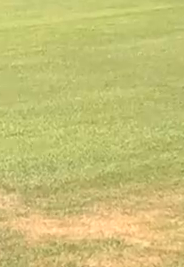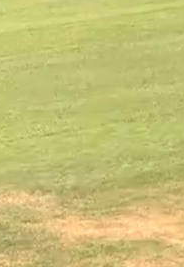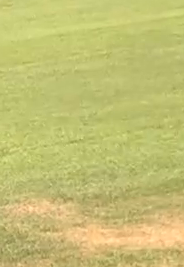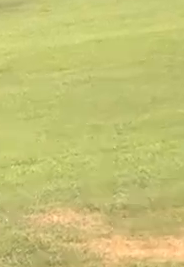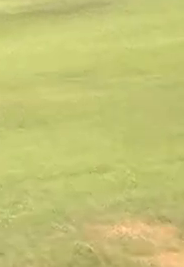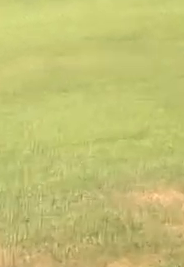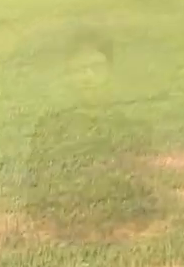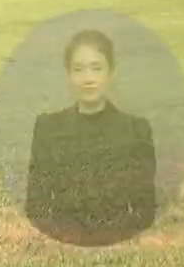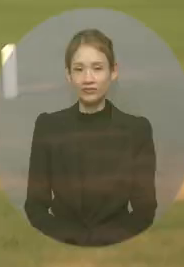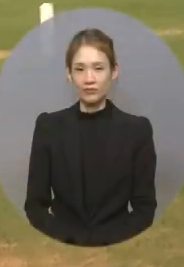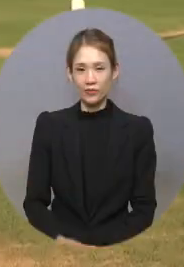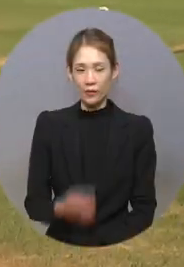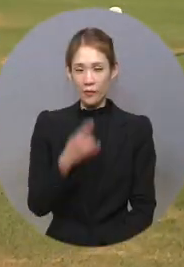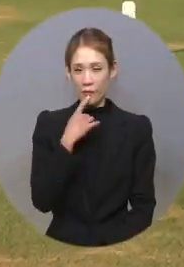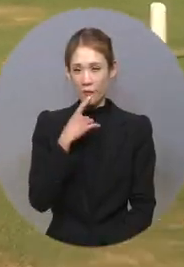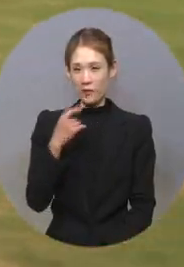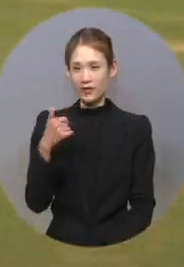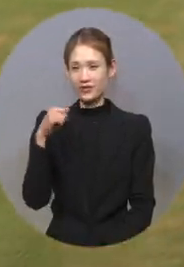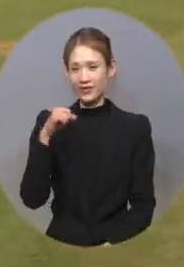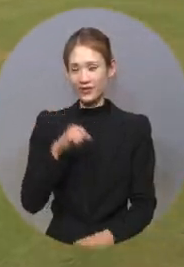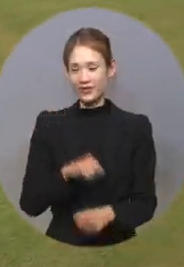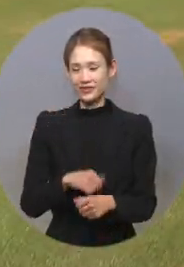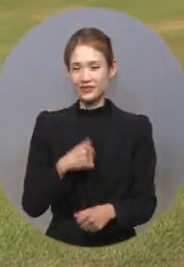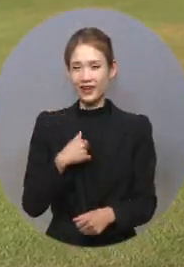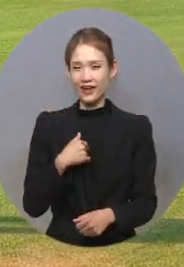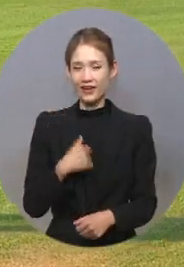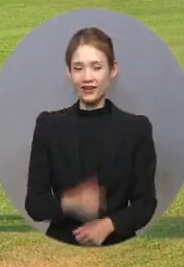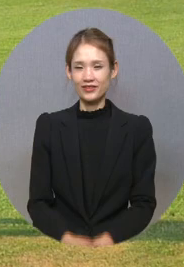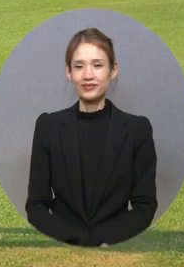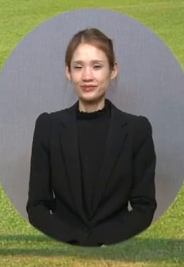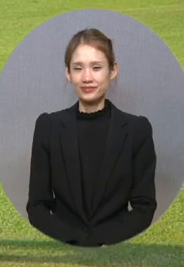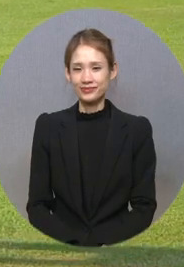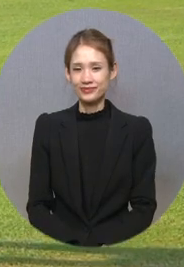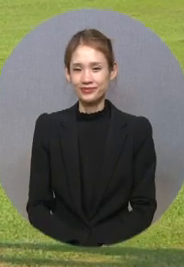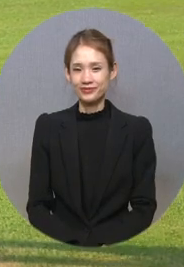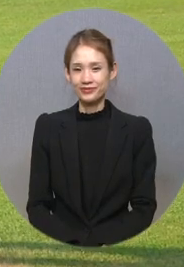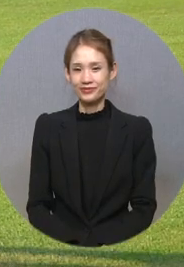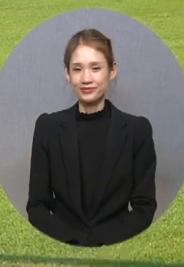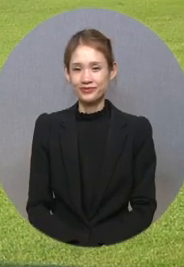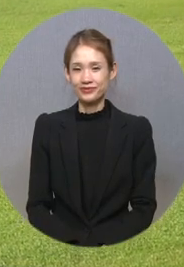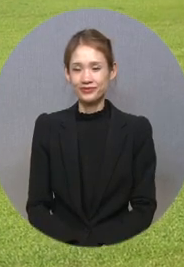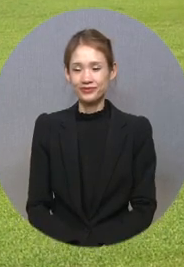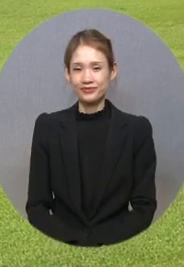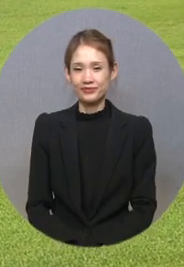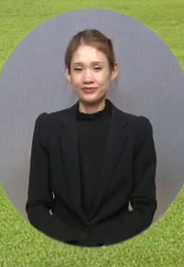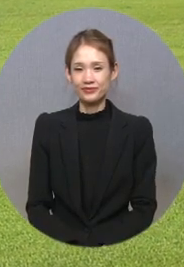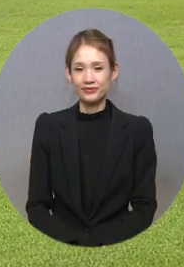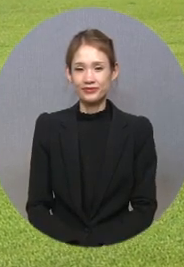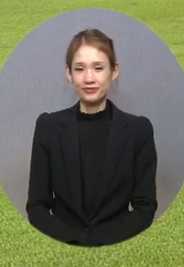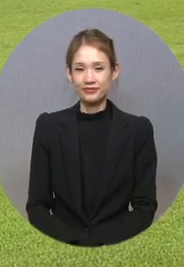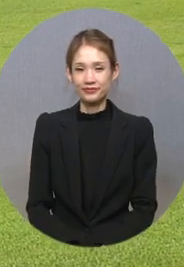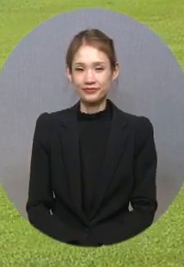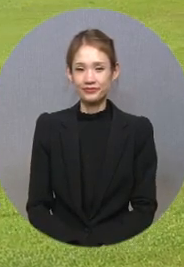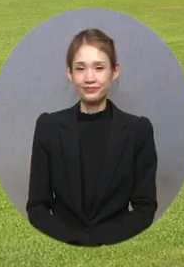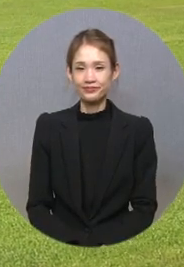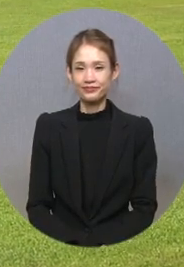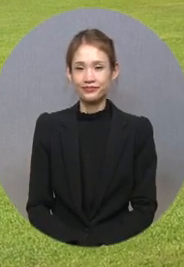오 나이스. 내가 문제인데.